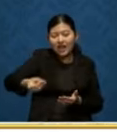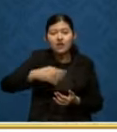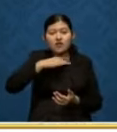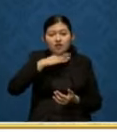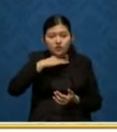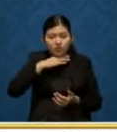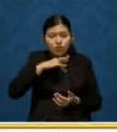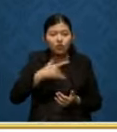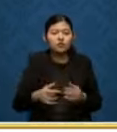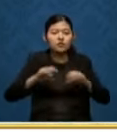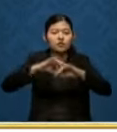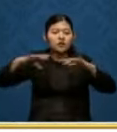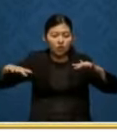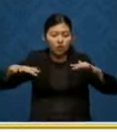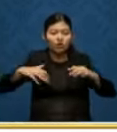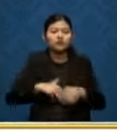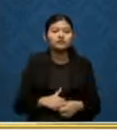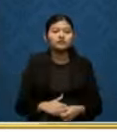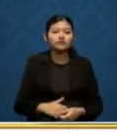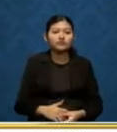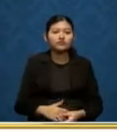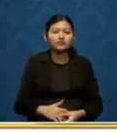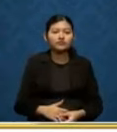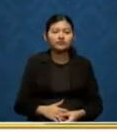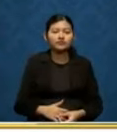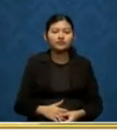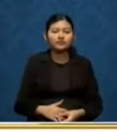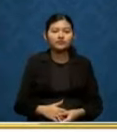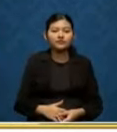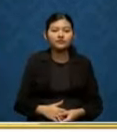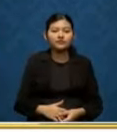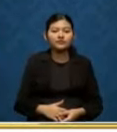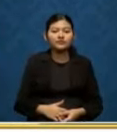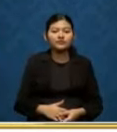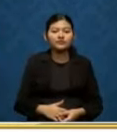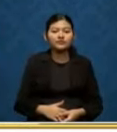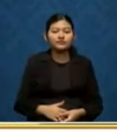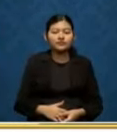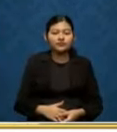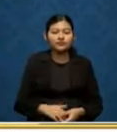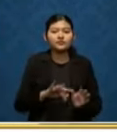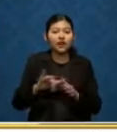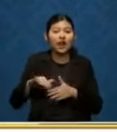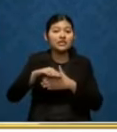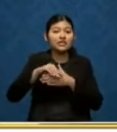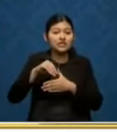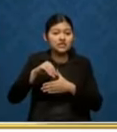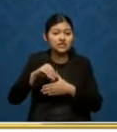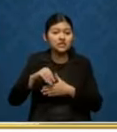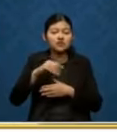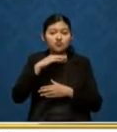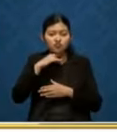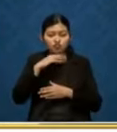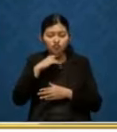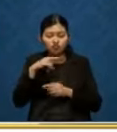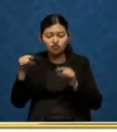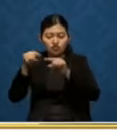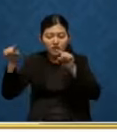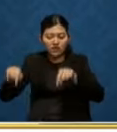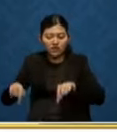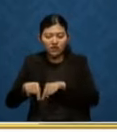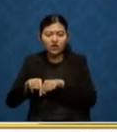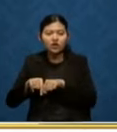ขอสไลด์ลงเลยนะครับผมครับในส่วนของเนื้อหมูกล่องนะครับหรือหมูเถื่อนนะครับนั่นก็คือ